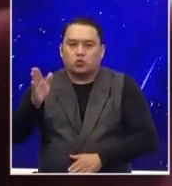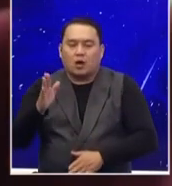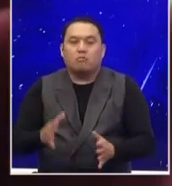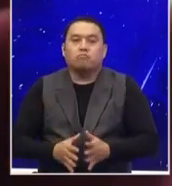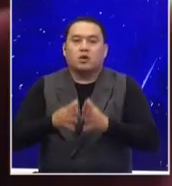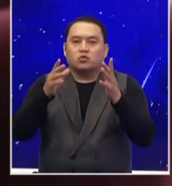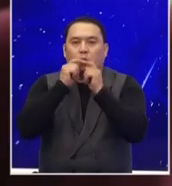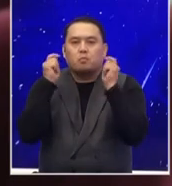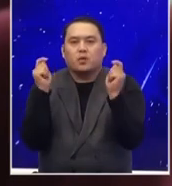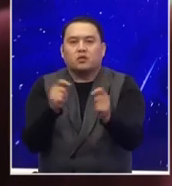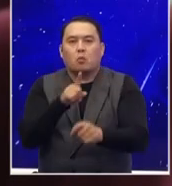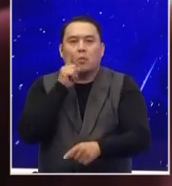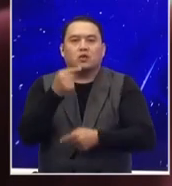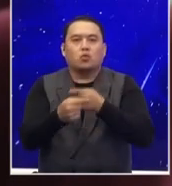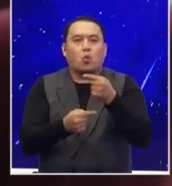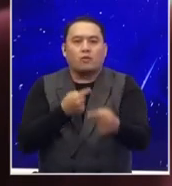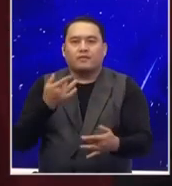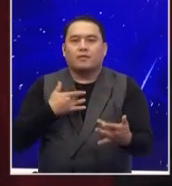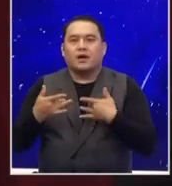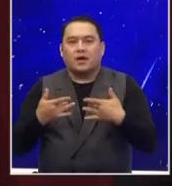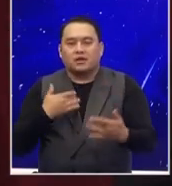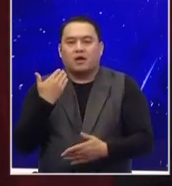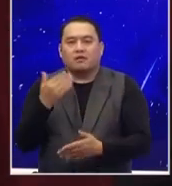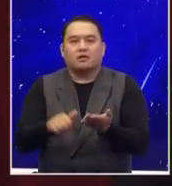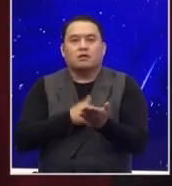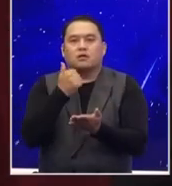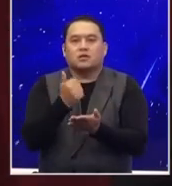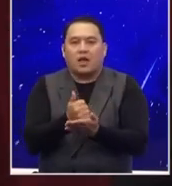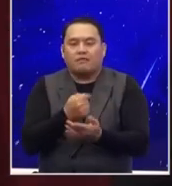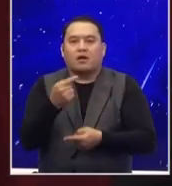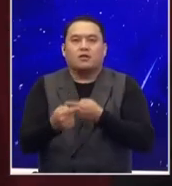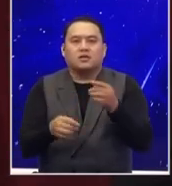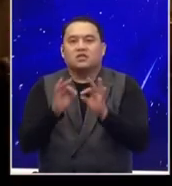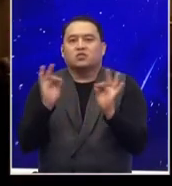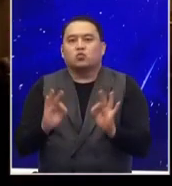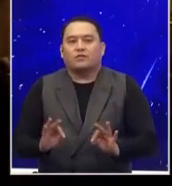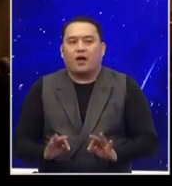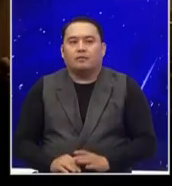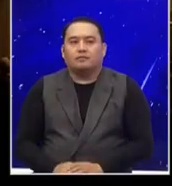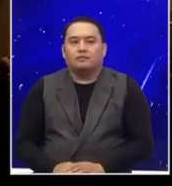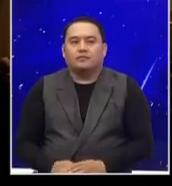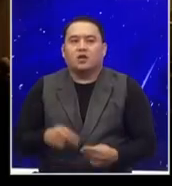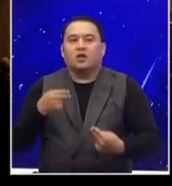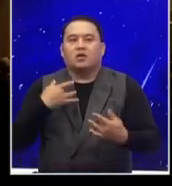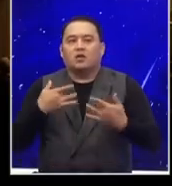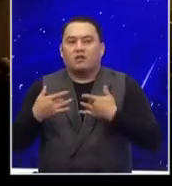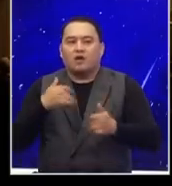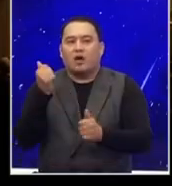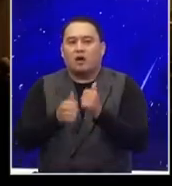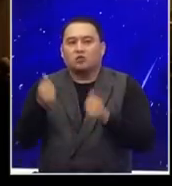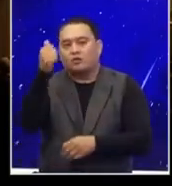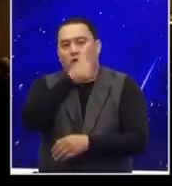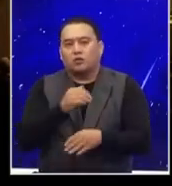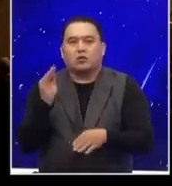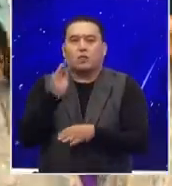большой подарок молодому поколению артистов. Они – главные последователи искусства. Творческий коллектив театра из года в год пополняет